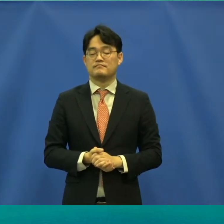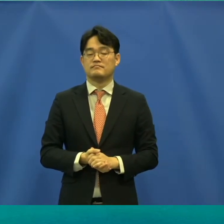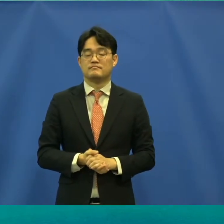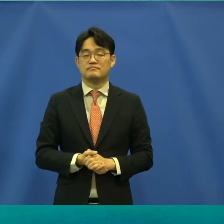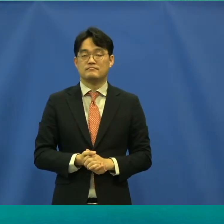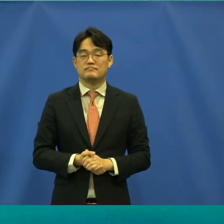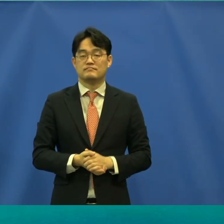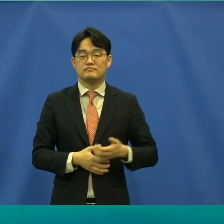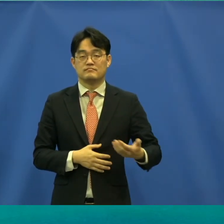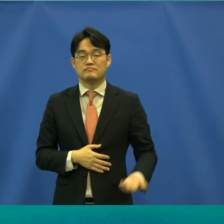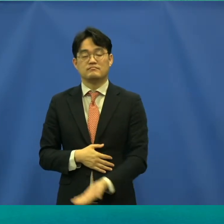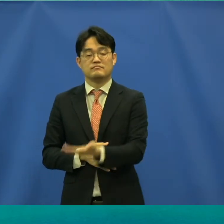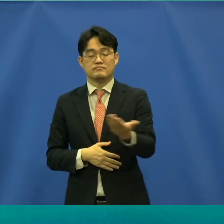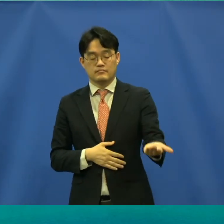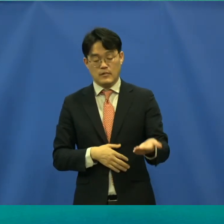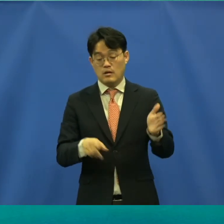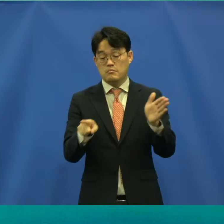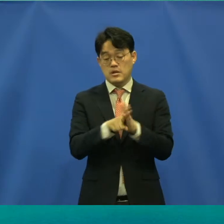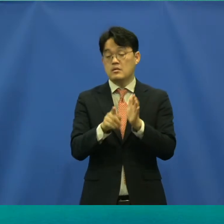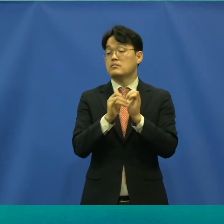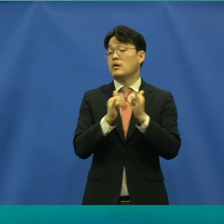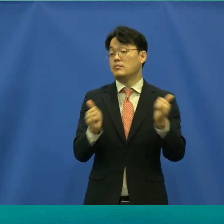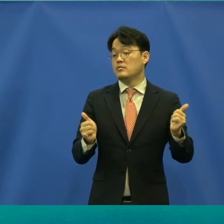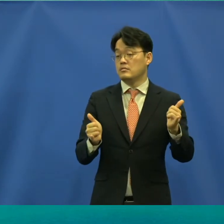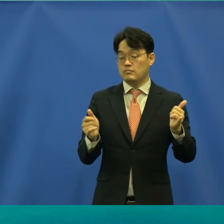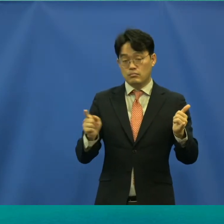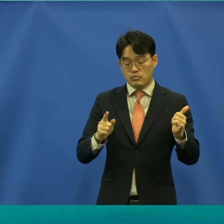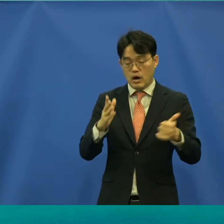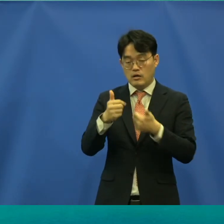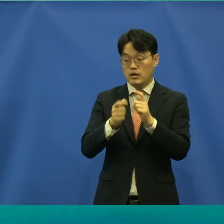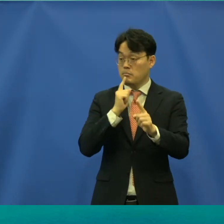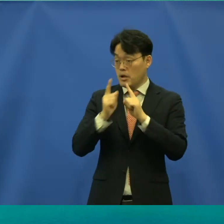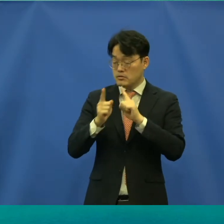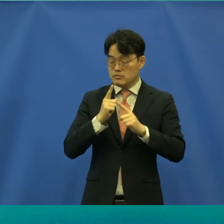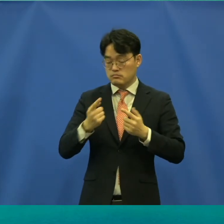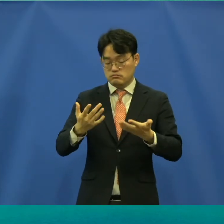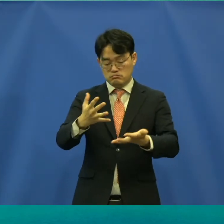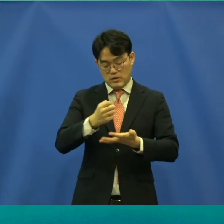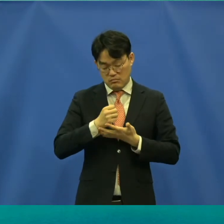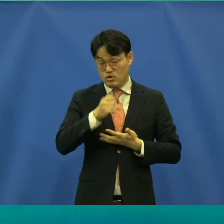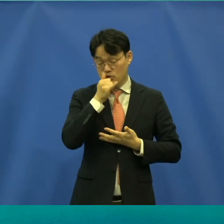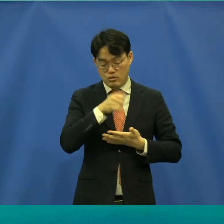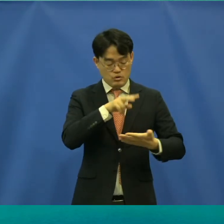말씀을 듣지 않고 어떻게 신자가 될 수가 있습니까? 신자라면 누구나 말씀을 들었습니다.